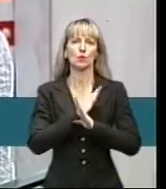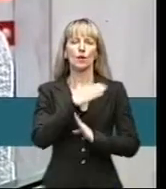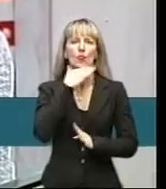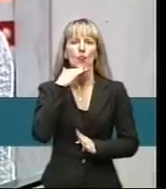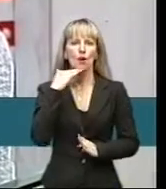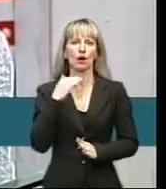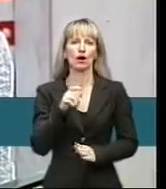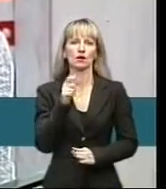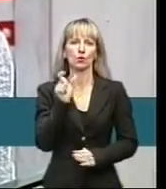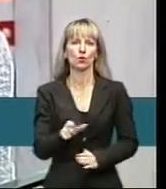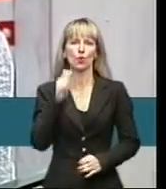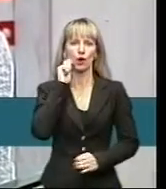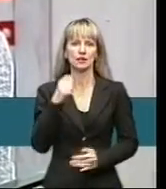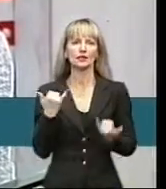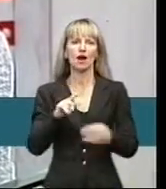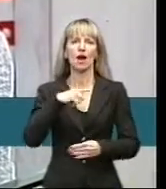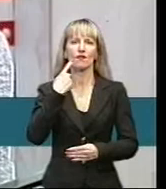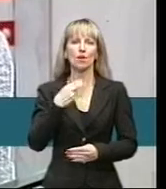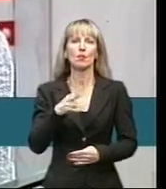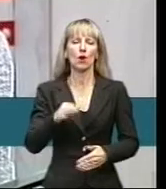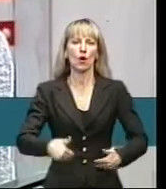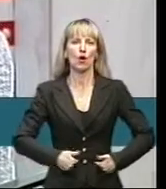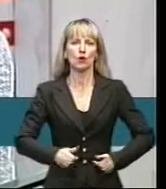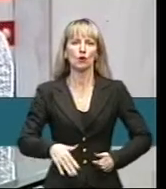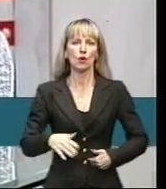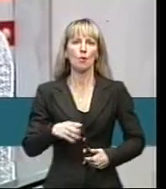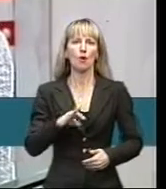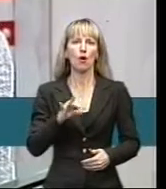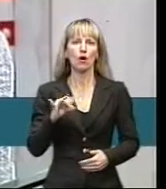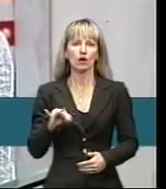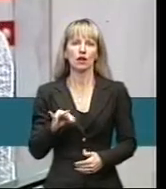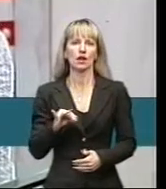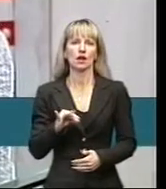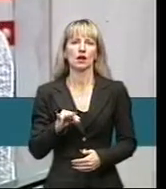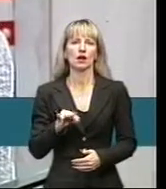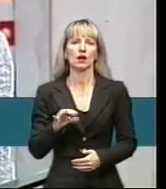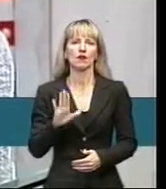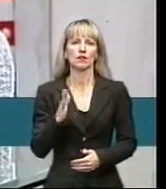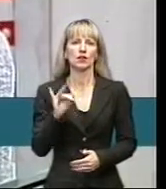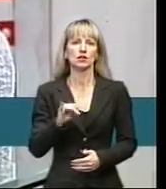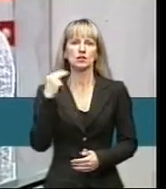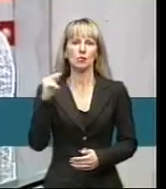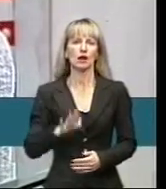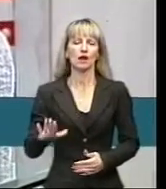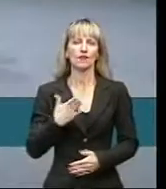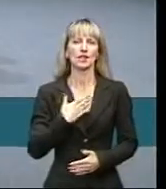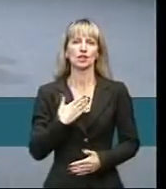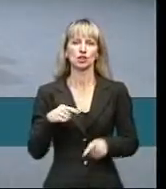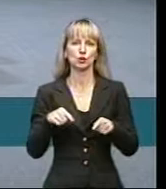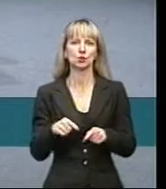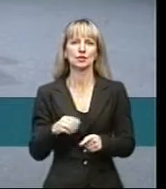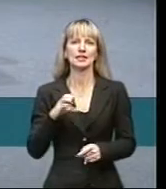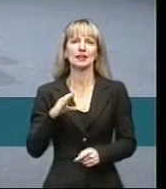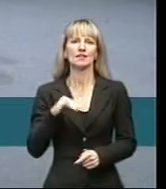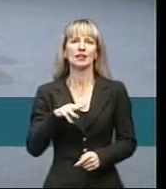Сьогодні ми говоритимемо про голодомори у розрізі історії Запорізького краю. В нашій студії Світлана Тараненко, старша